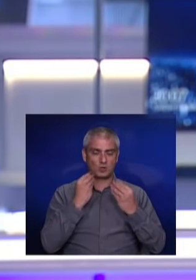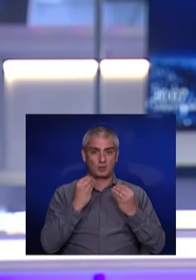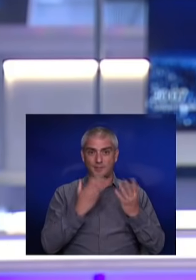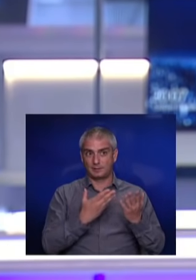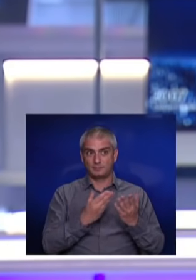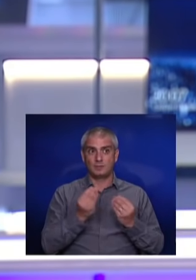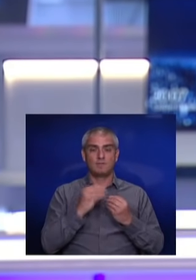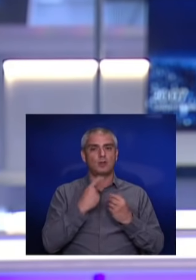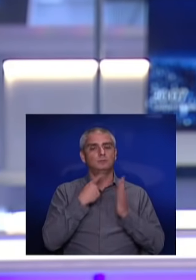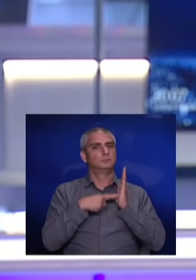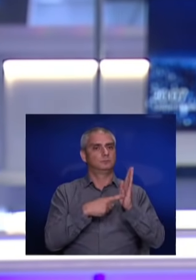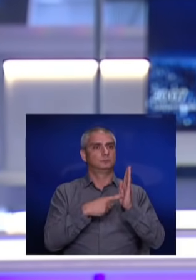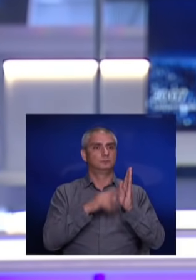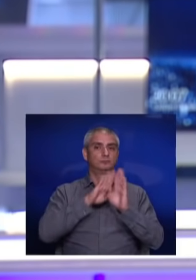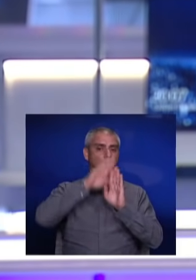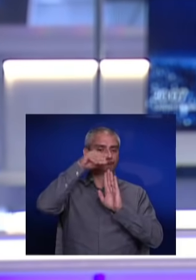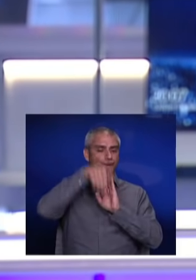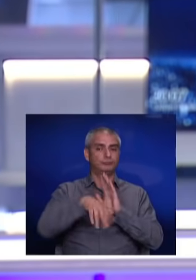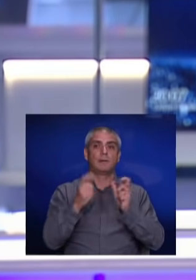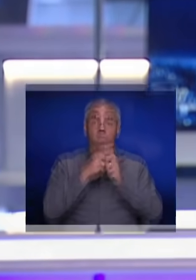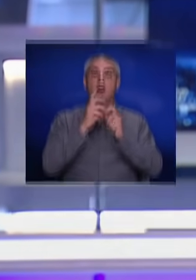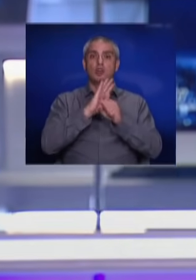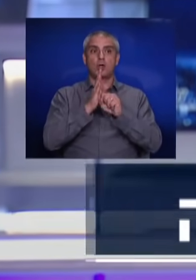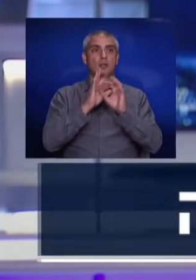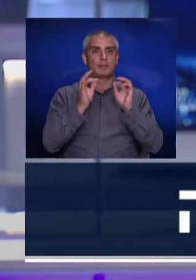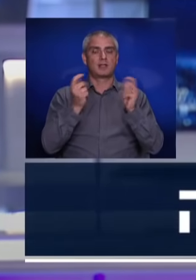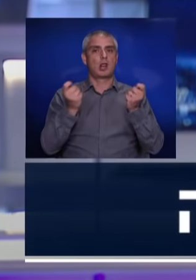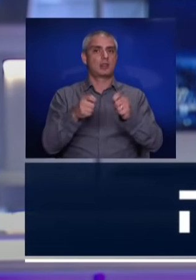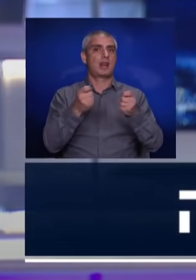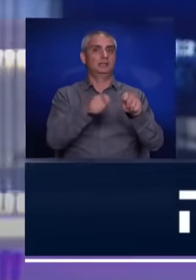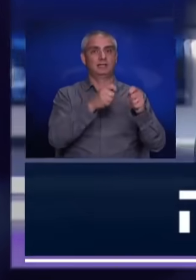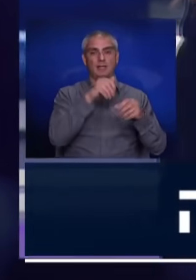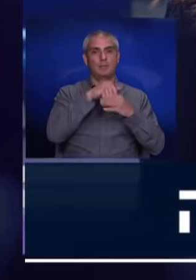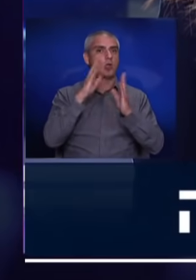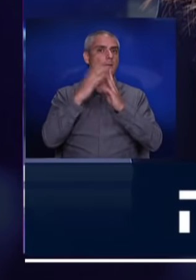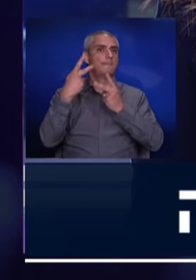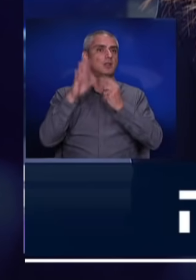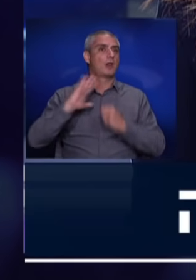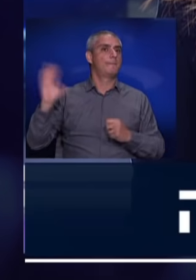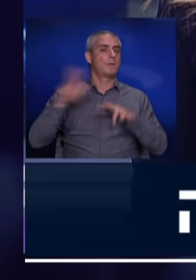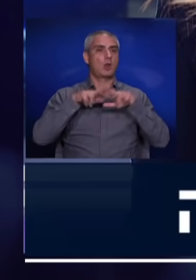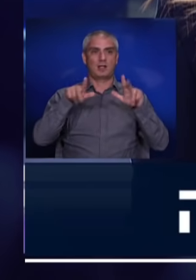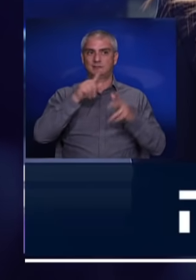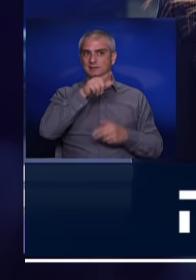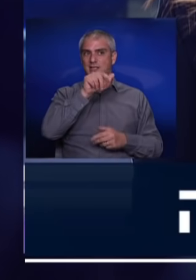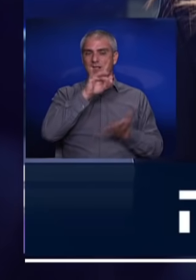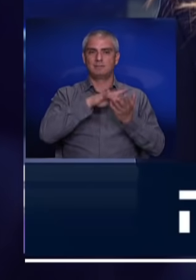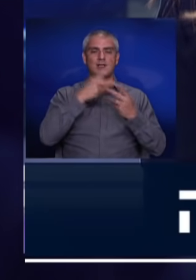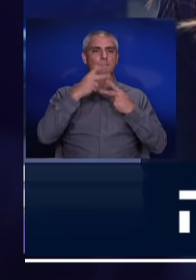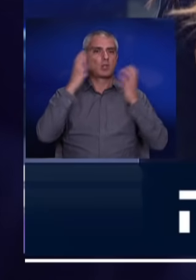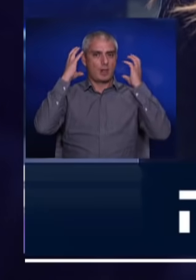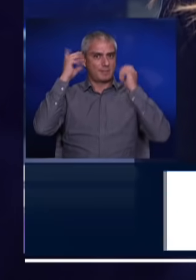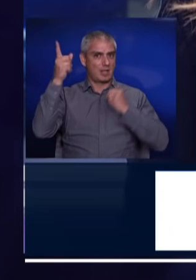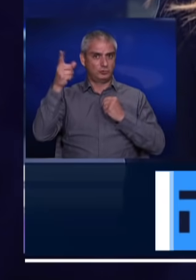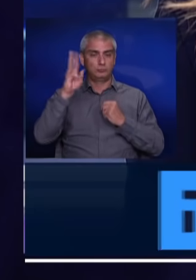ועוד ביטוי לעקומה שיורדת, מחלקות קורונה שמתחילות להיסגר בבתי החולים ברחבי הארץ. איתי שיקמן, אתה בשיבה, שם כבר